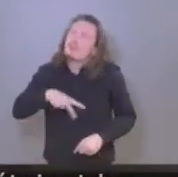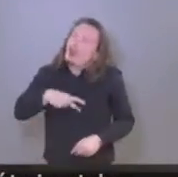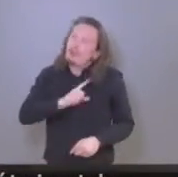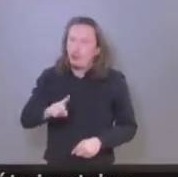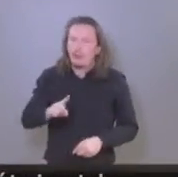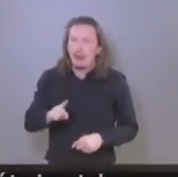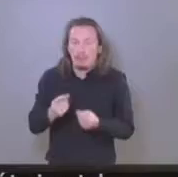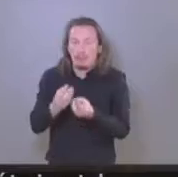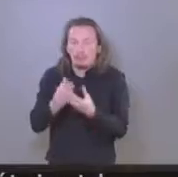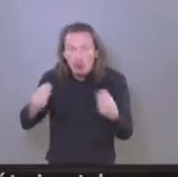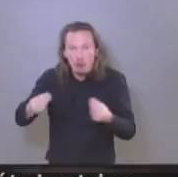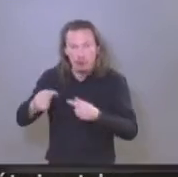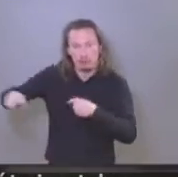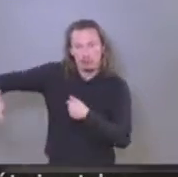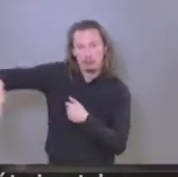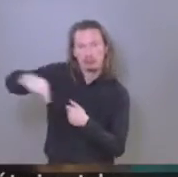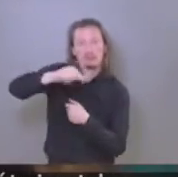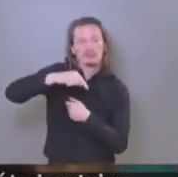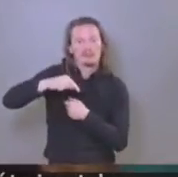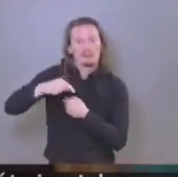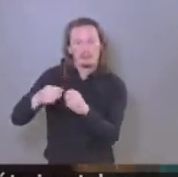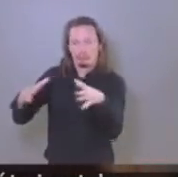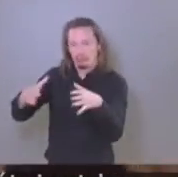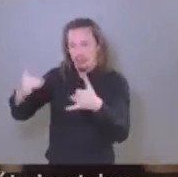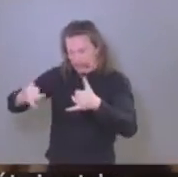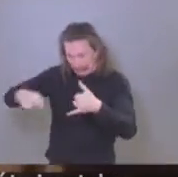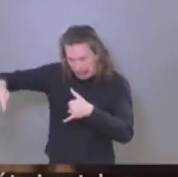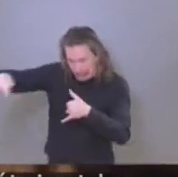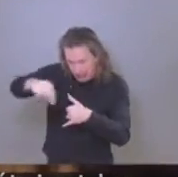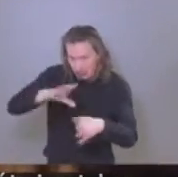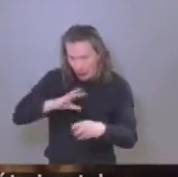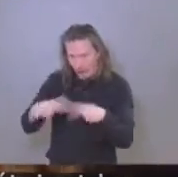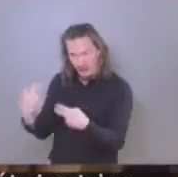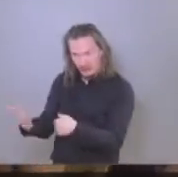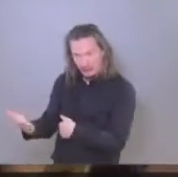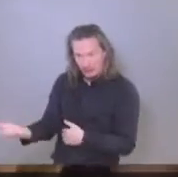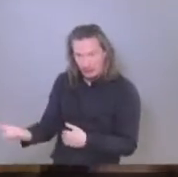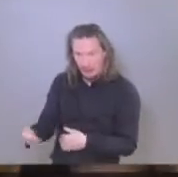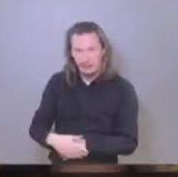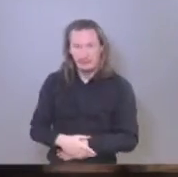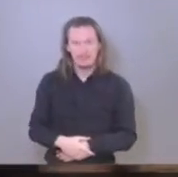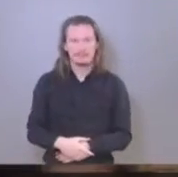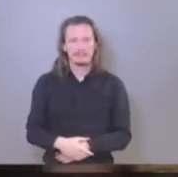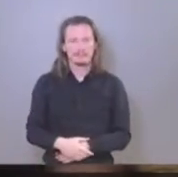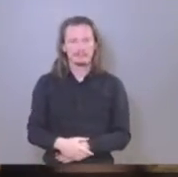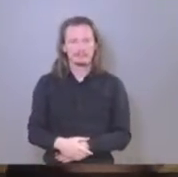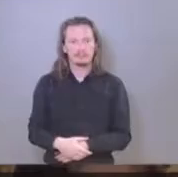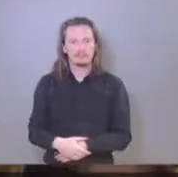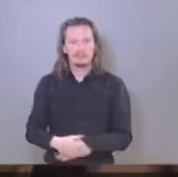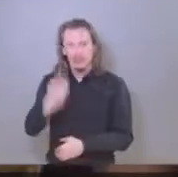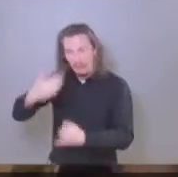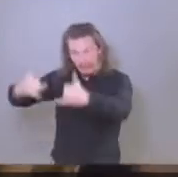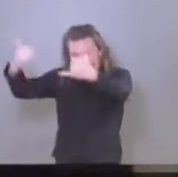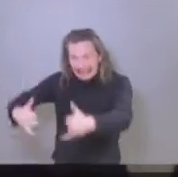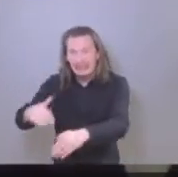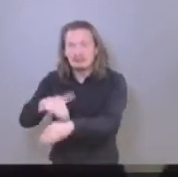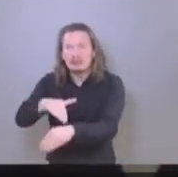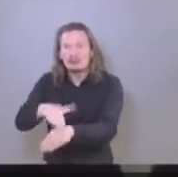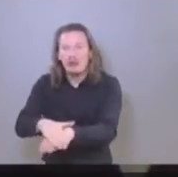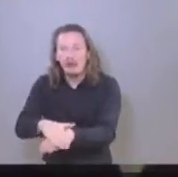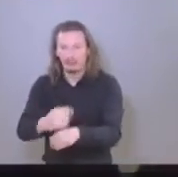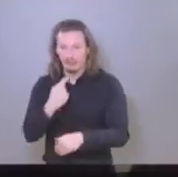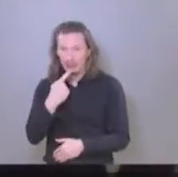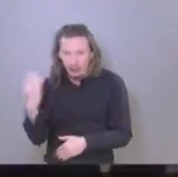mais celle de, je suis sûr, un certain nombre de gens qui sont ici. Et s'ils sont ici, c'est